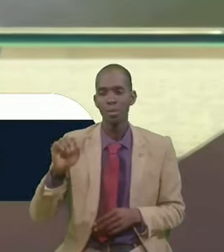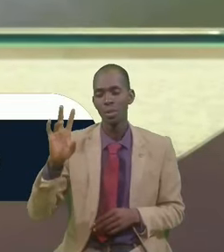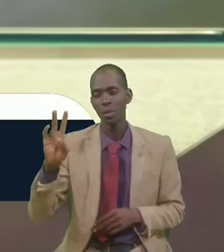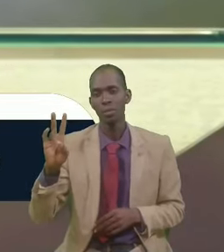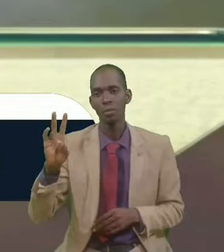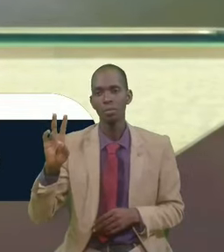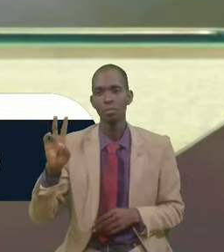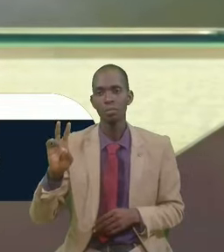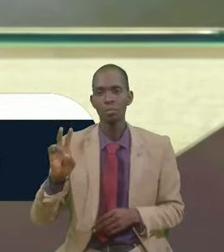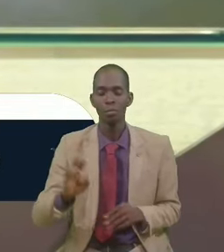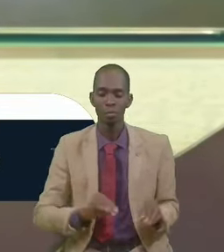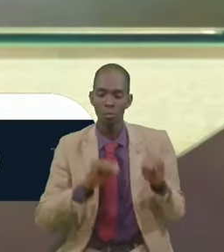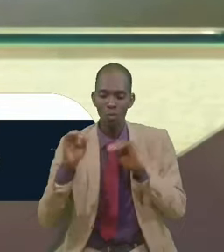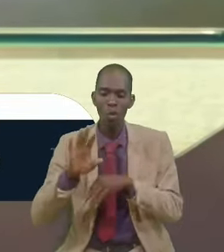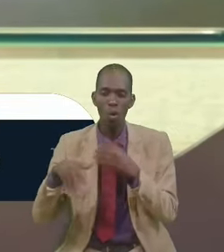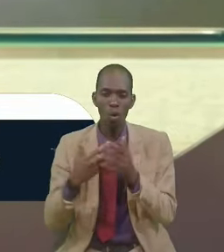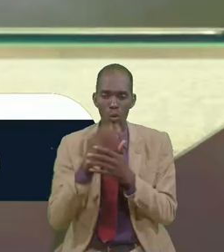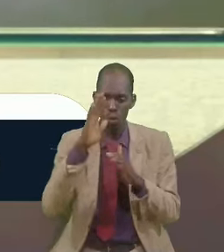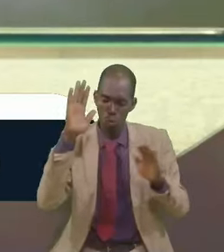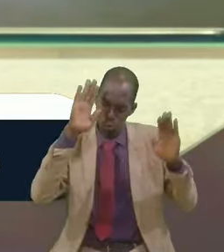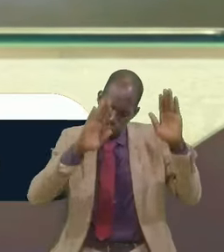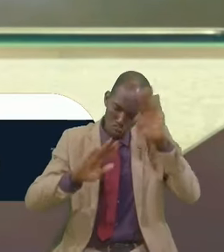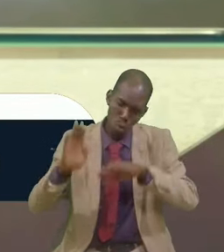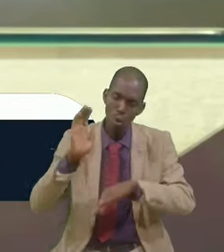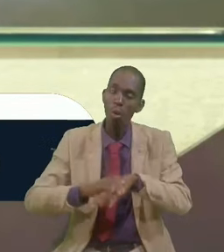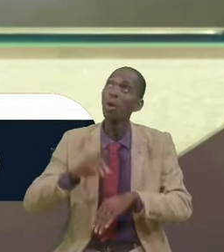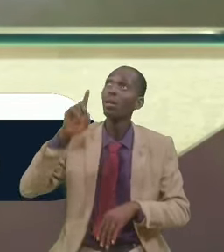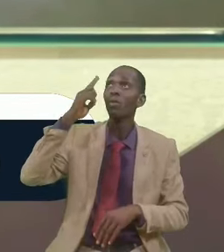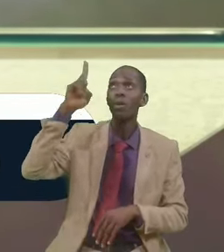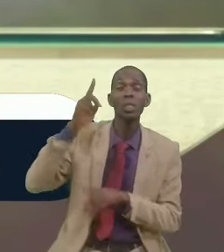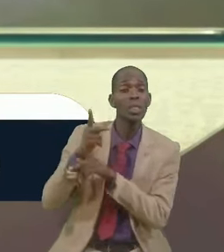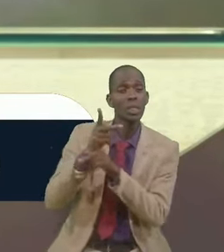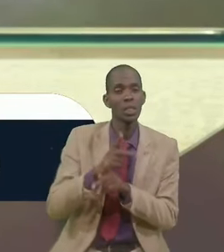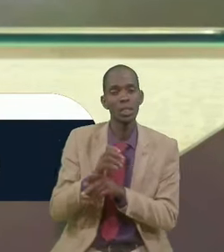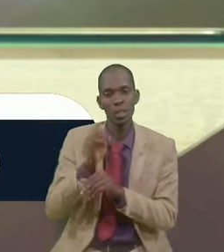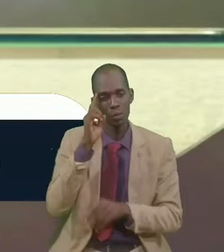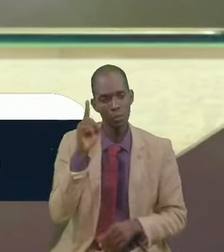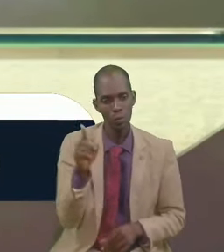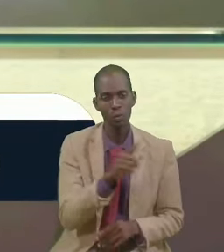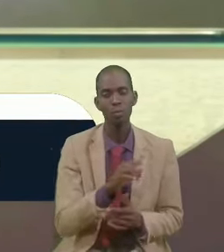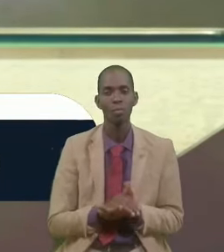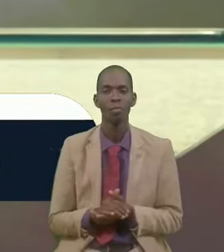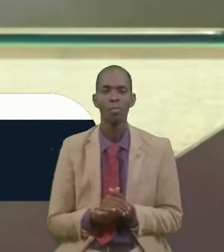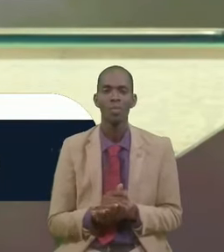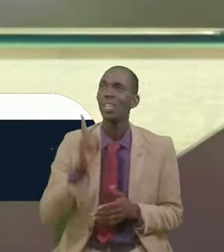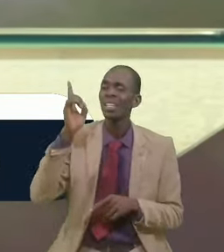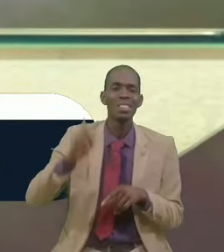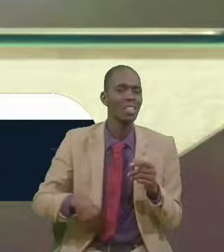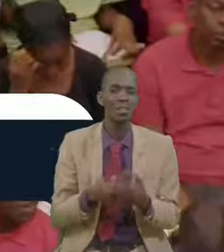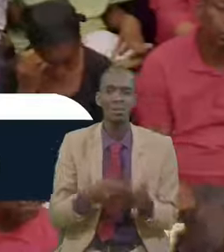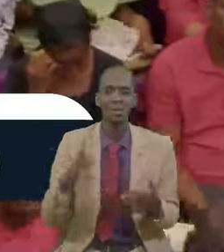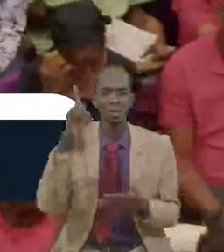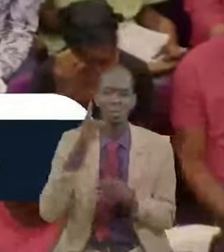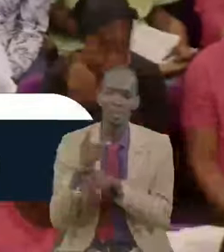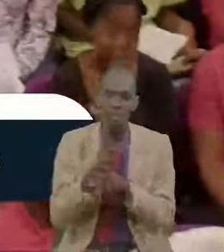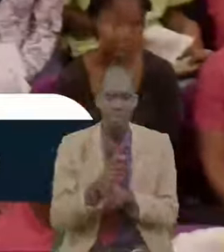1 Pierre 5, verset 7. Et déchargez-vous sur lui de tous vos soucis, car lui-même prend soin de vous. Il ne peut pas échouer, il prend soin de